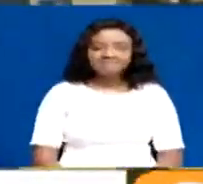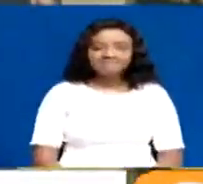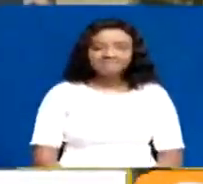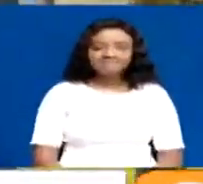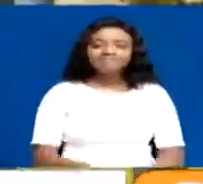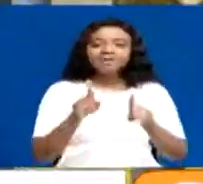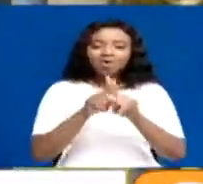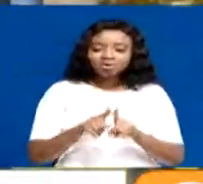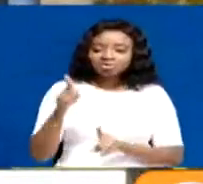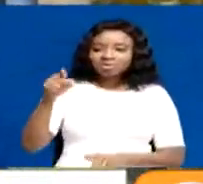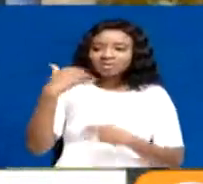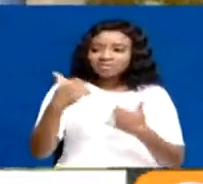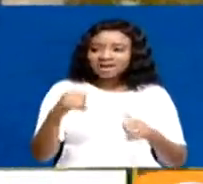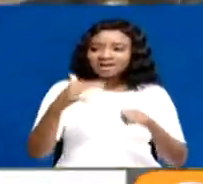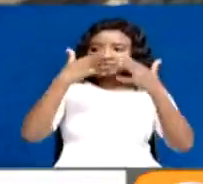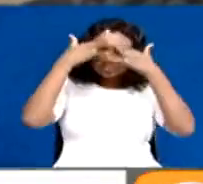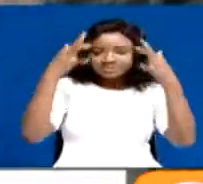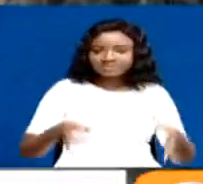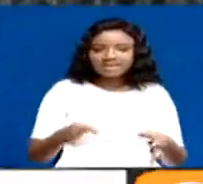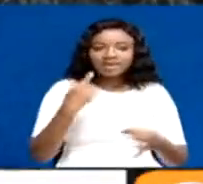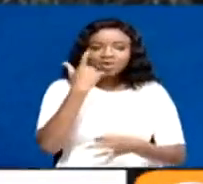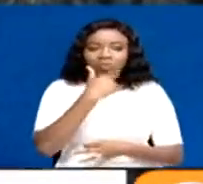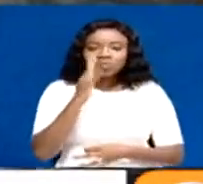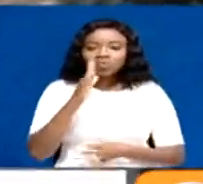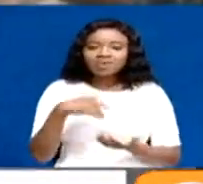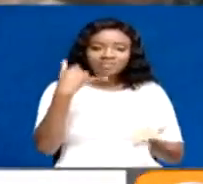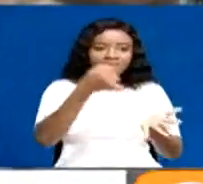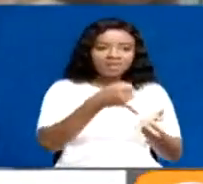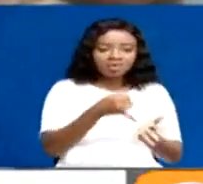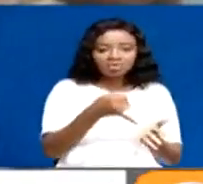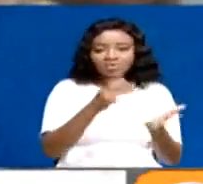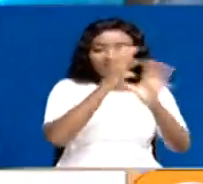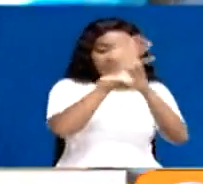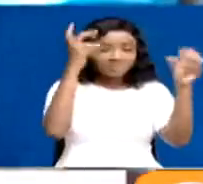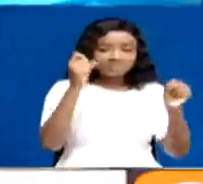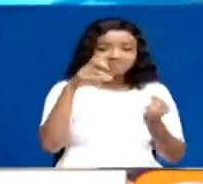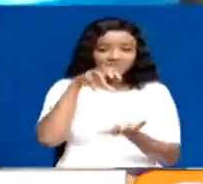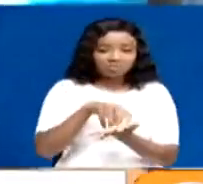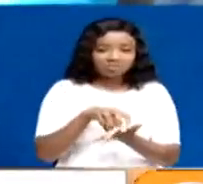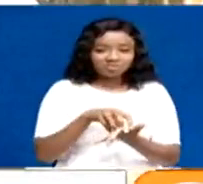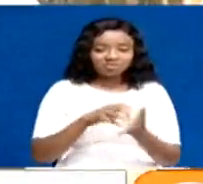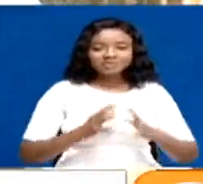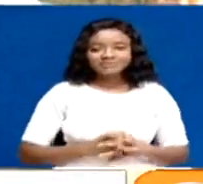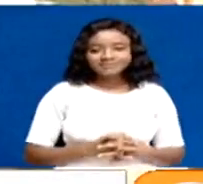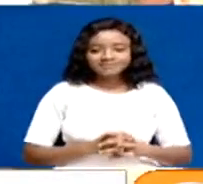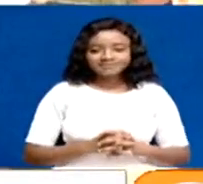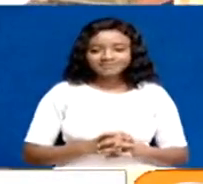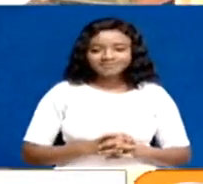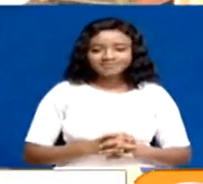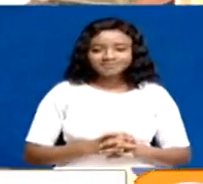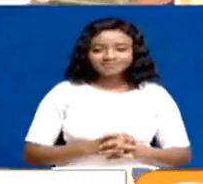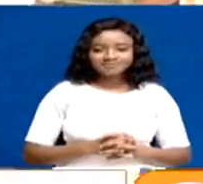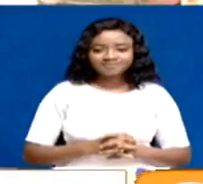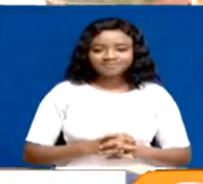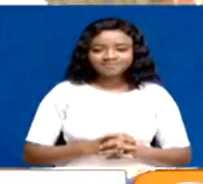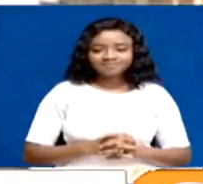wakiwa bado hawajafikia ni nani kati yao atakayewania urais miezi sita unusu kabla ya uchaguzi mkuu. Vinara wa